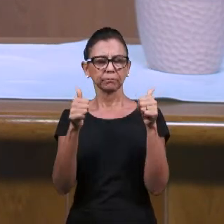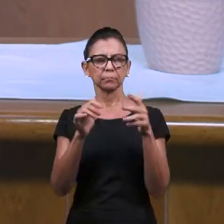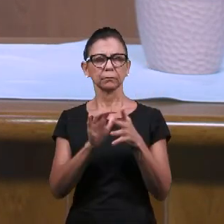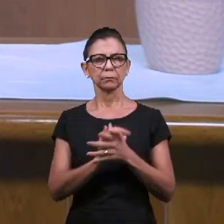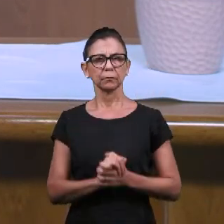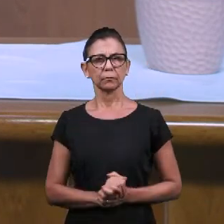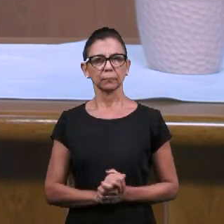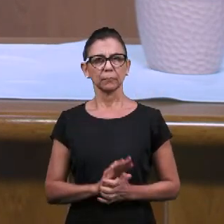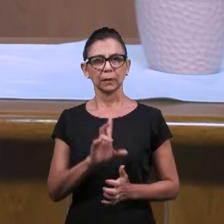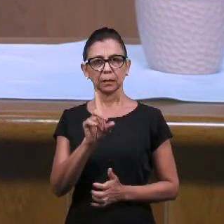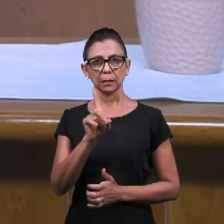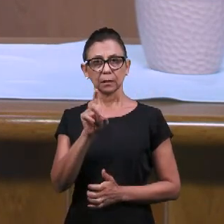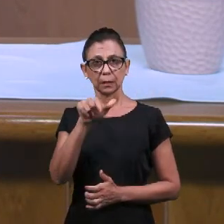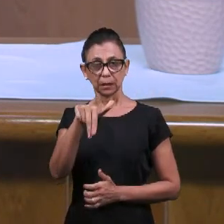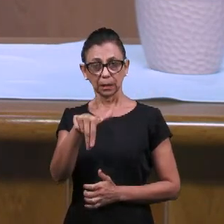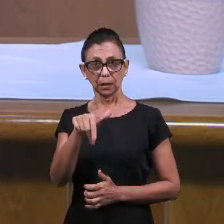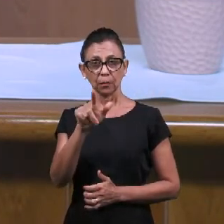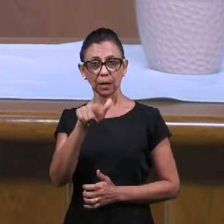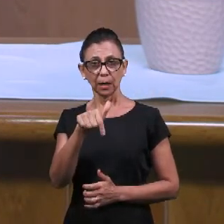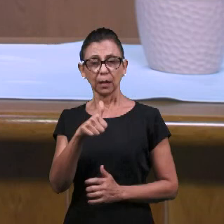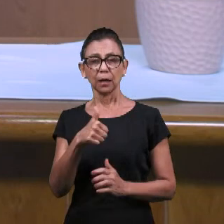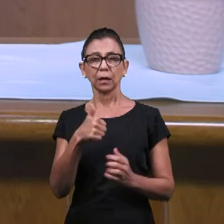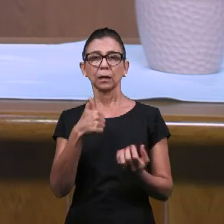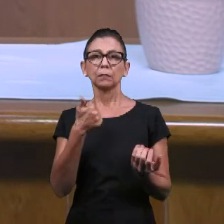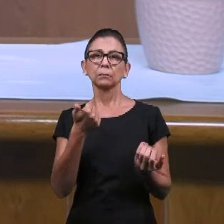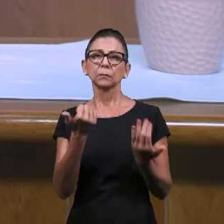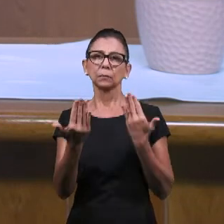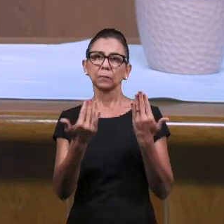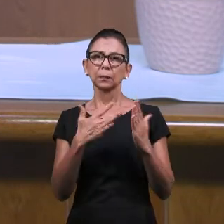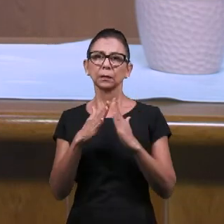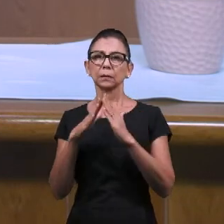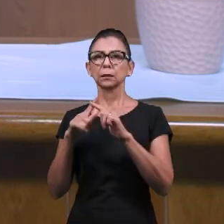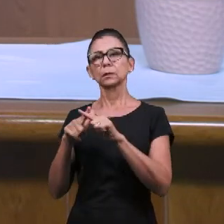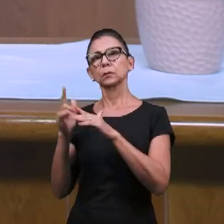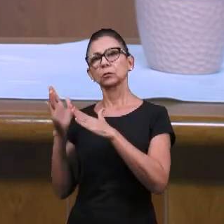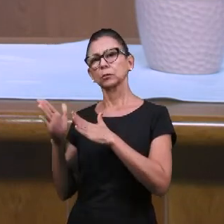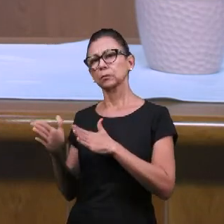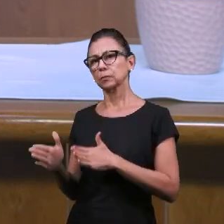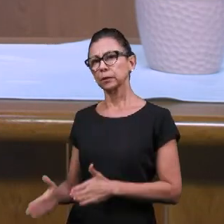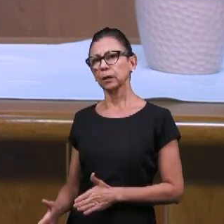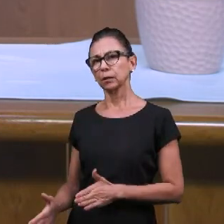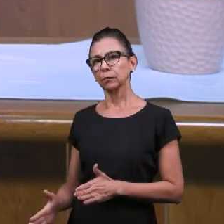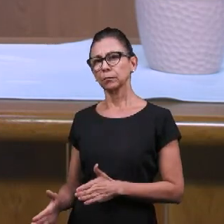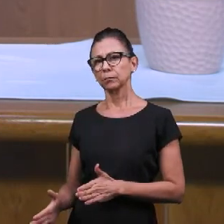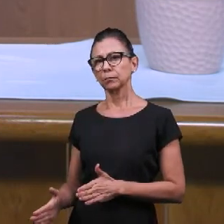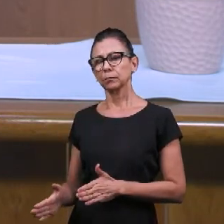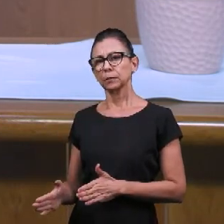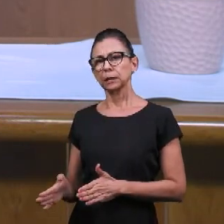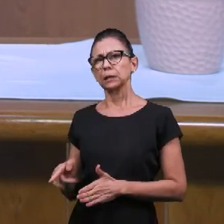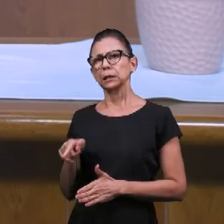Даниил, он прообраз верной церкви. Церкви,